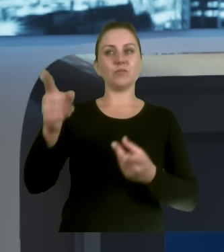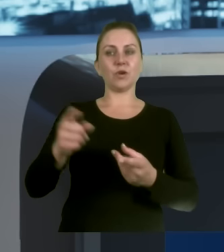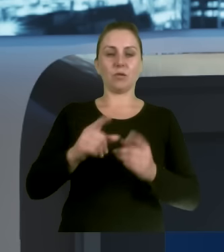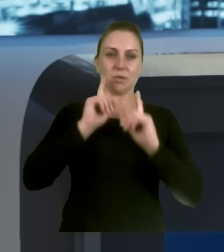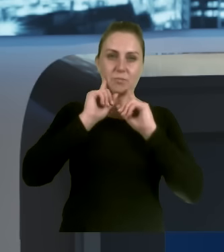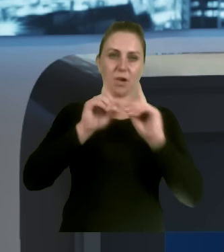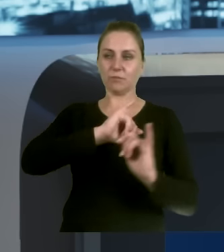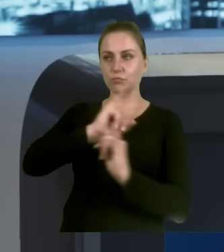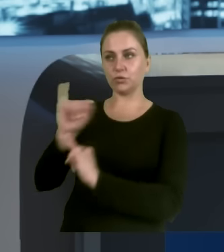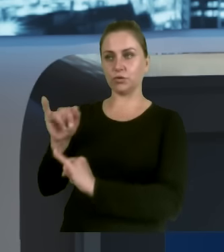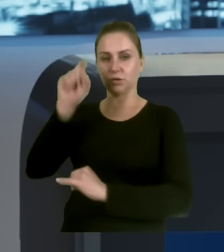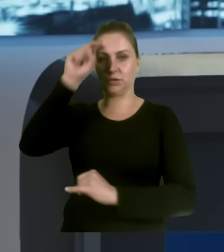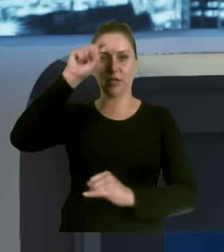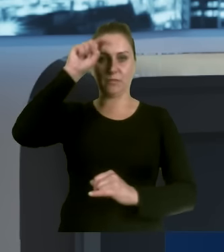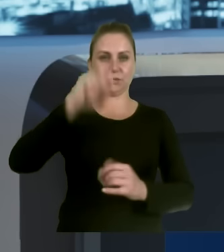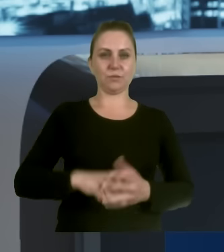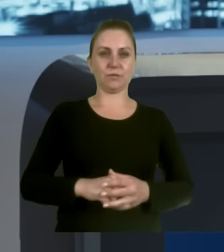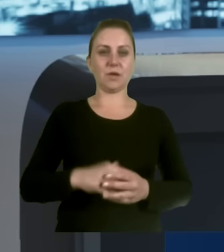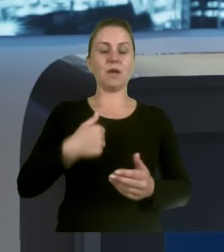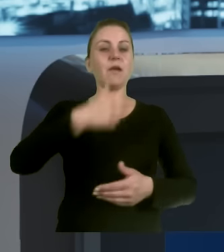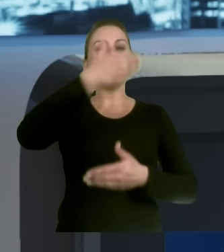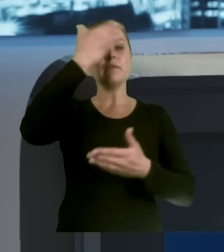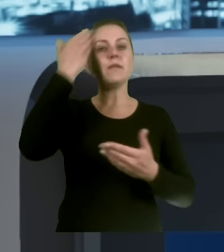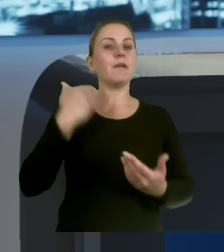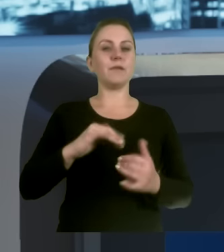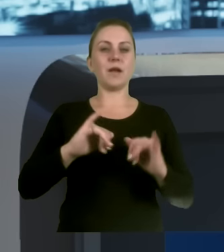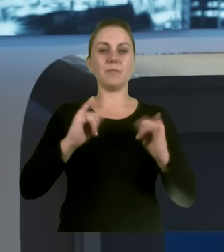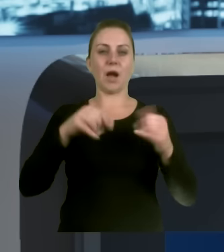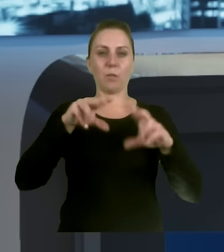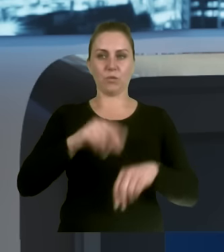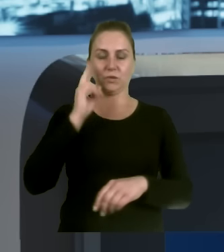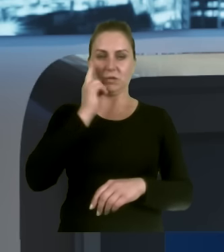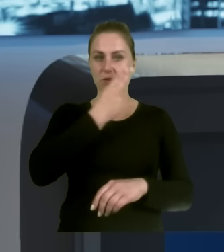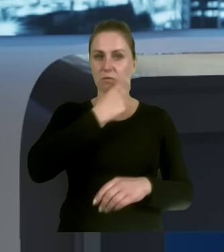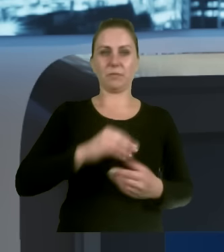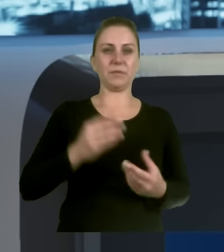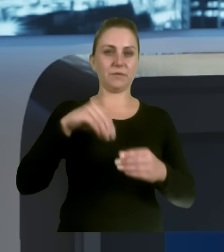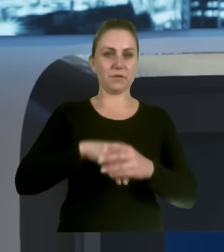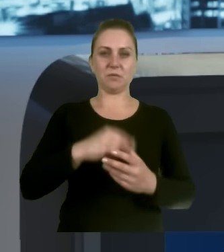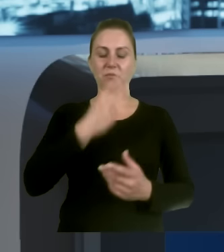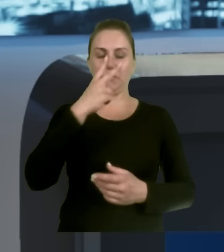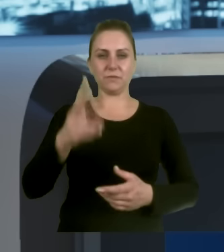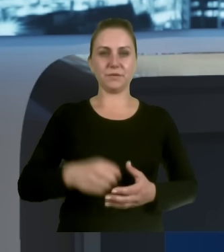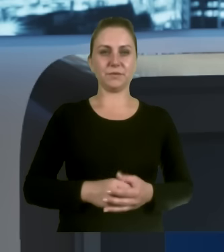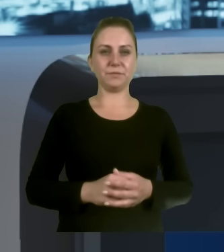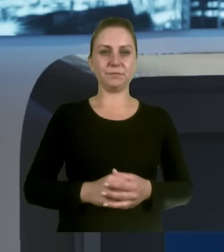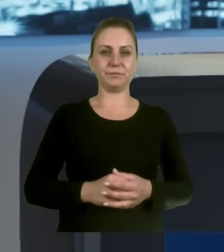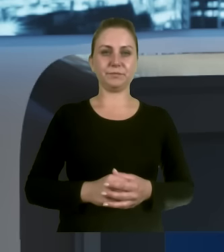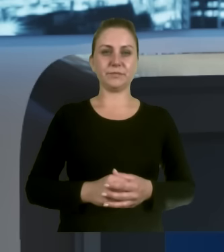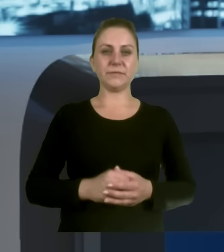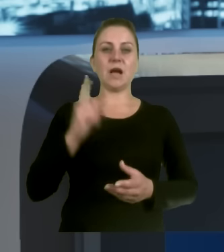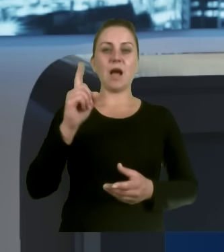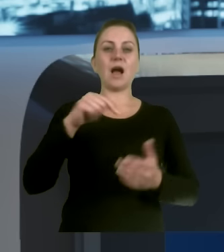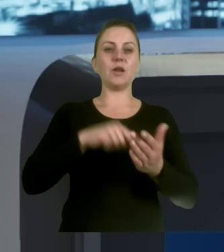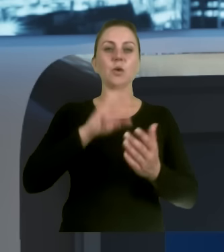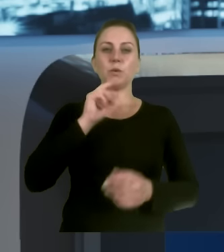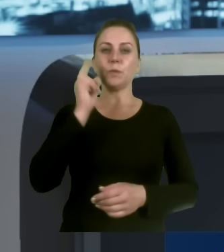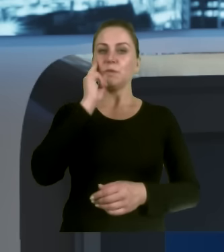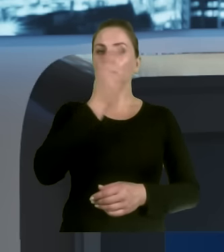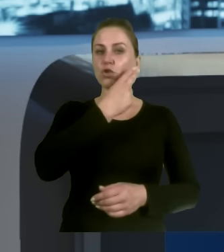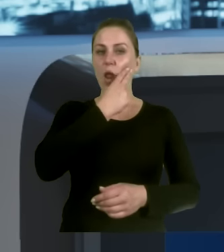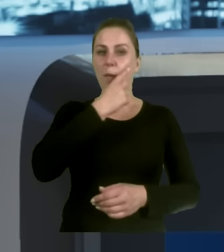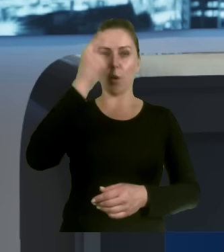Niemców. Nie wiem, jak można być ślepym, żeby tego nie widzieć. Ale to jest taka ślepota mózgu,